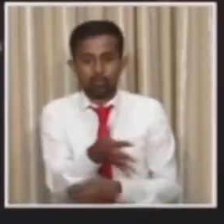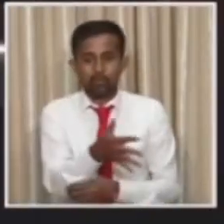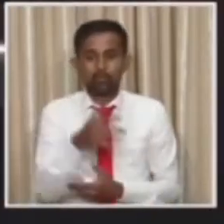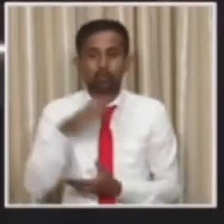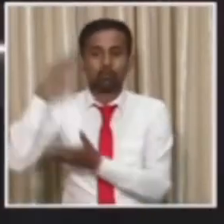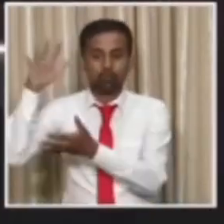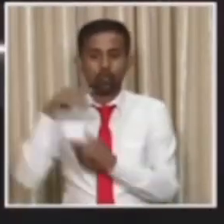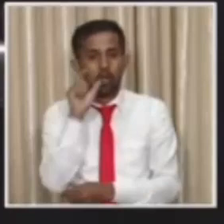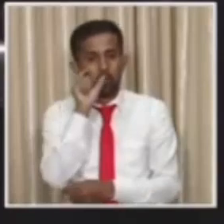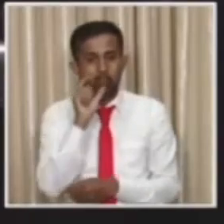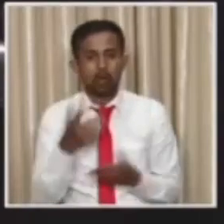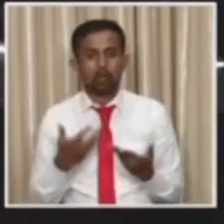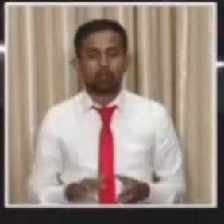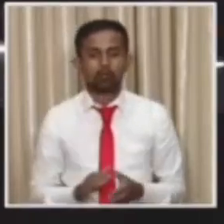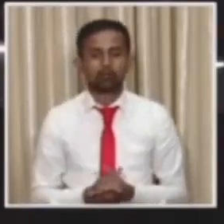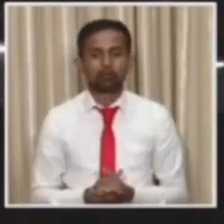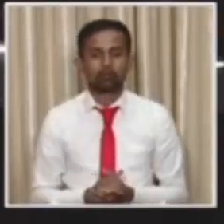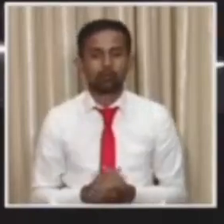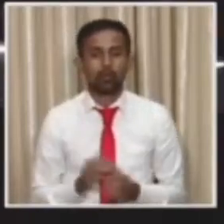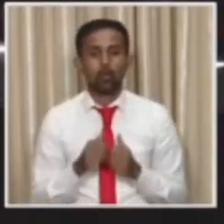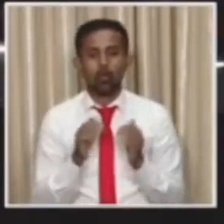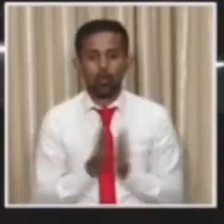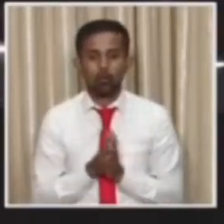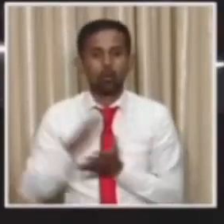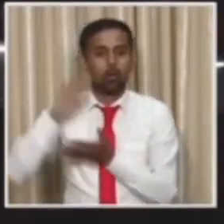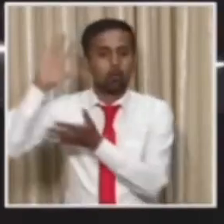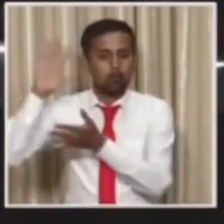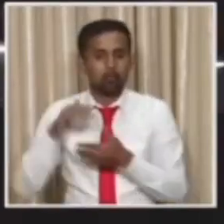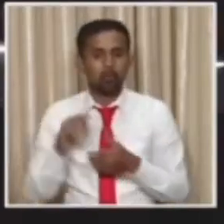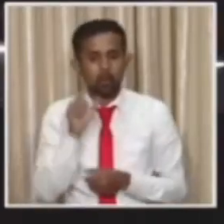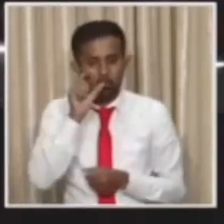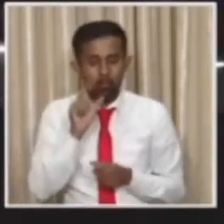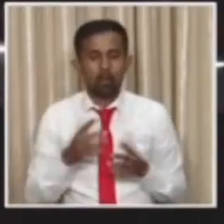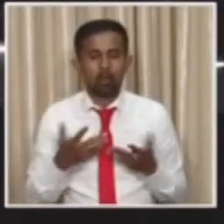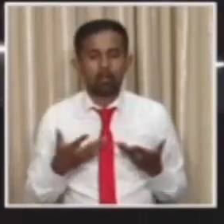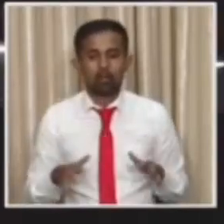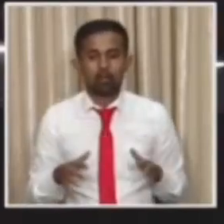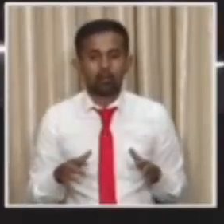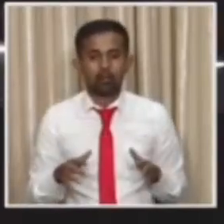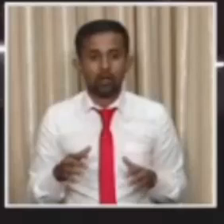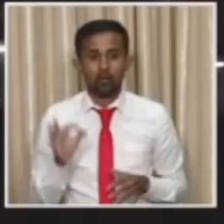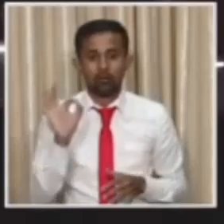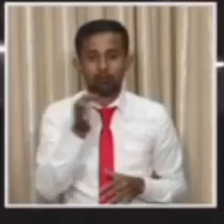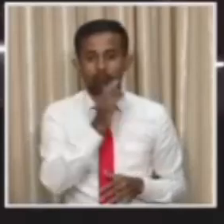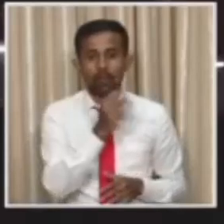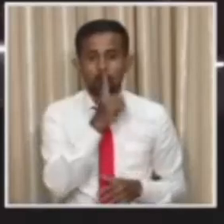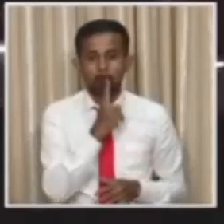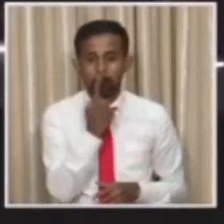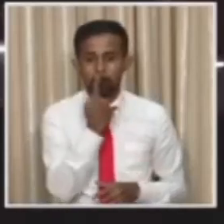එන තත්ත්වයටපත් උනානේ හැම දෙයක්ම පිටරටින් එන තත්ත්වයටපත් උනා අපේ රටේ මීමැසි පාලනේ තිබ්බා මීපැණි